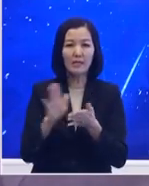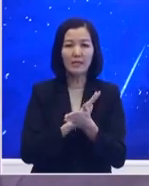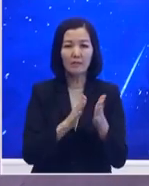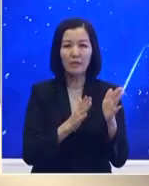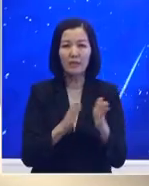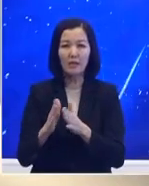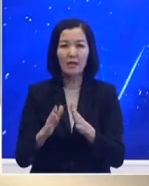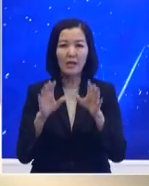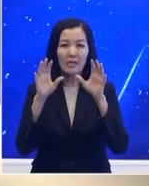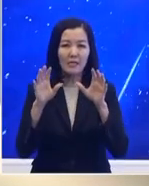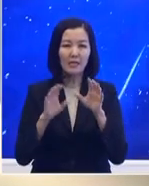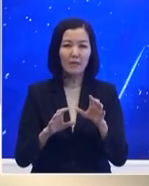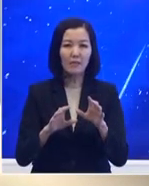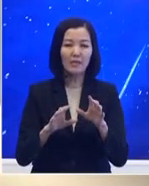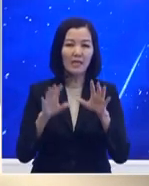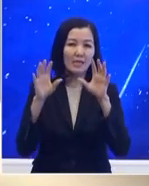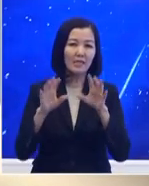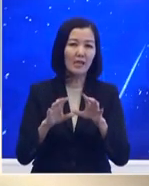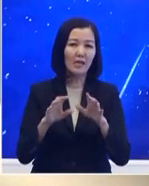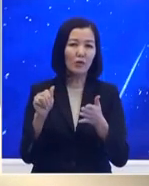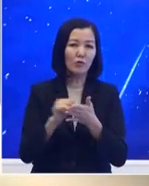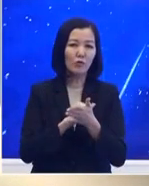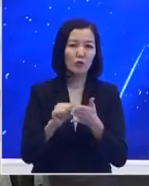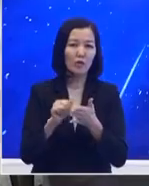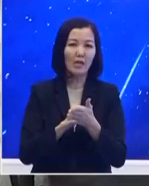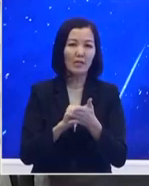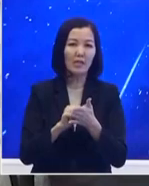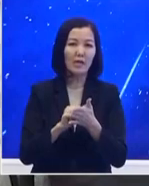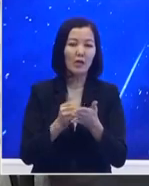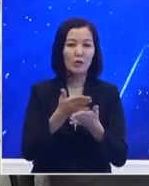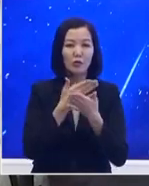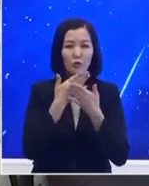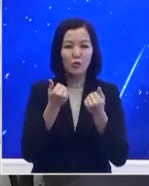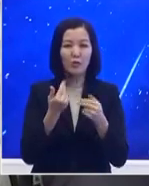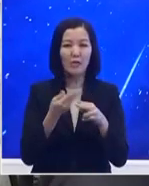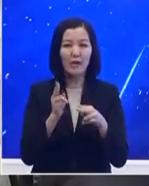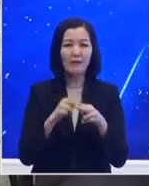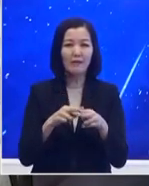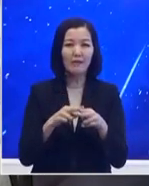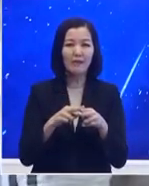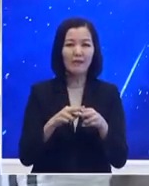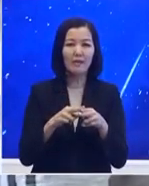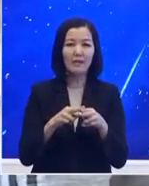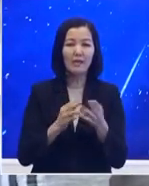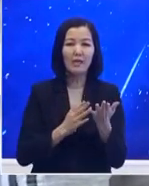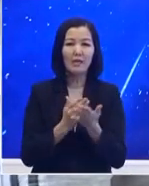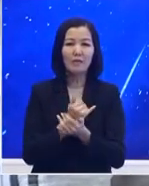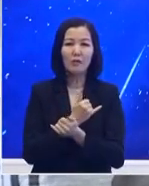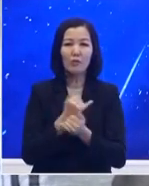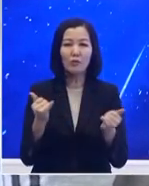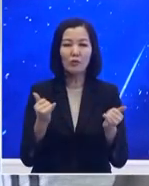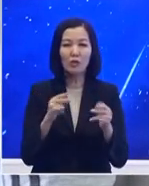реттейтін бірде бір заң немесе заң актісі тіпті ешқандай нормативтік құжат жоқ. Яғни салттық қызмет көрсету